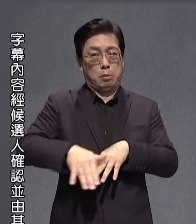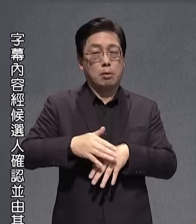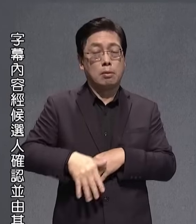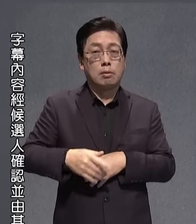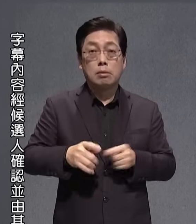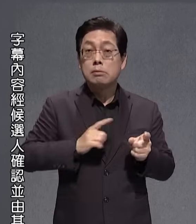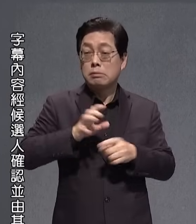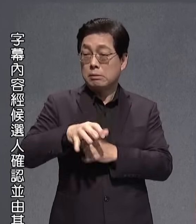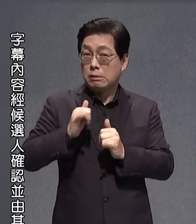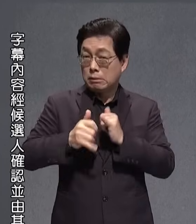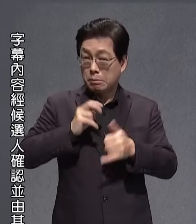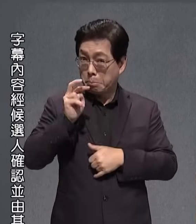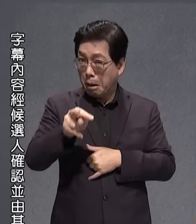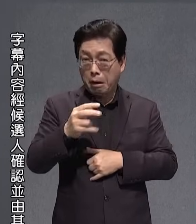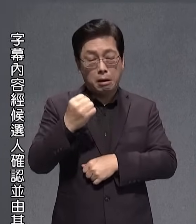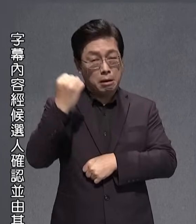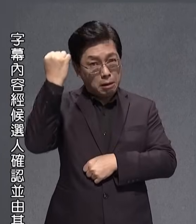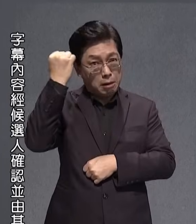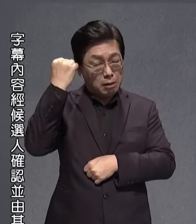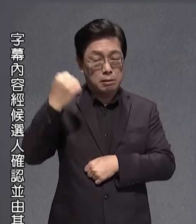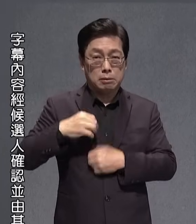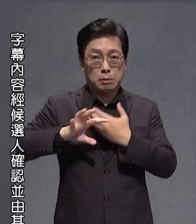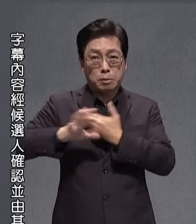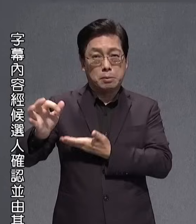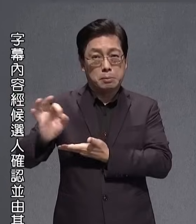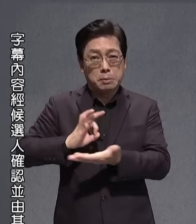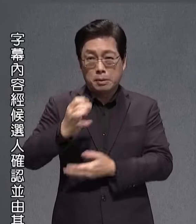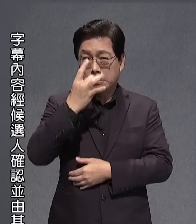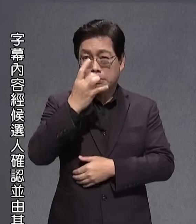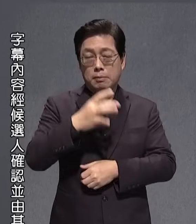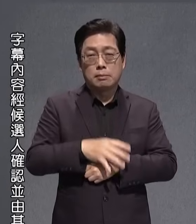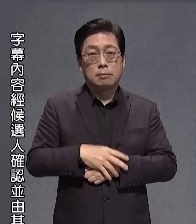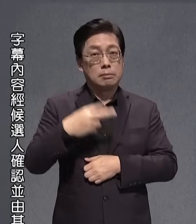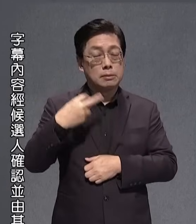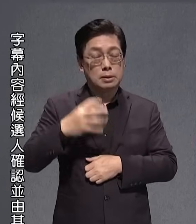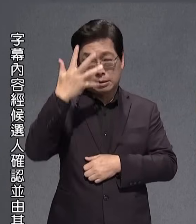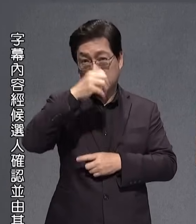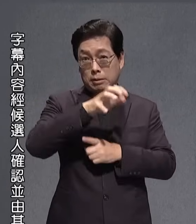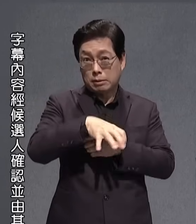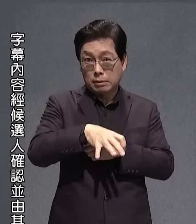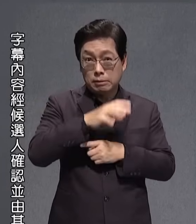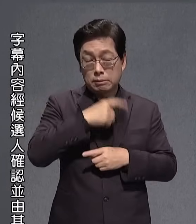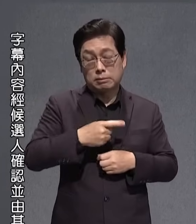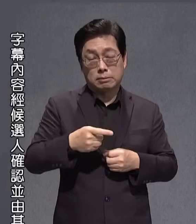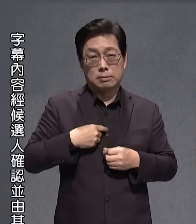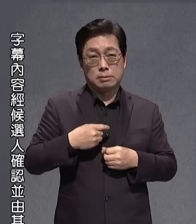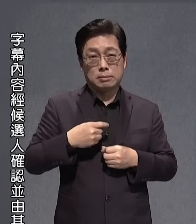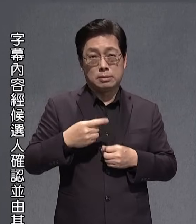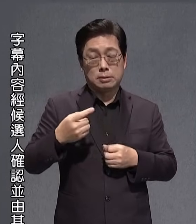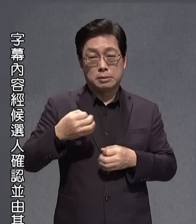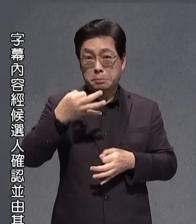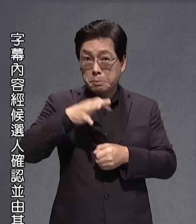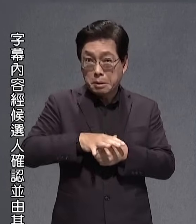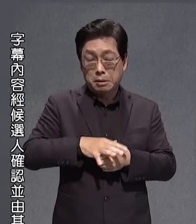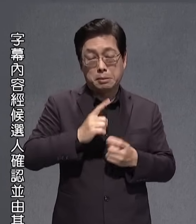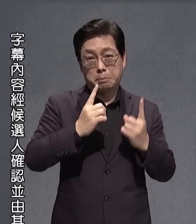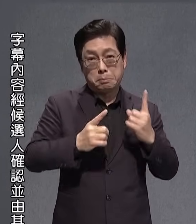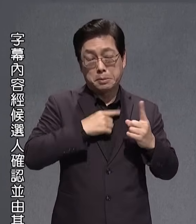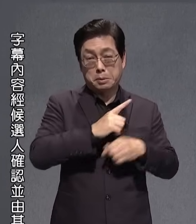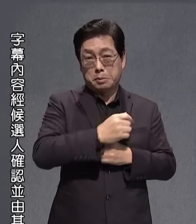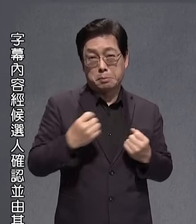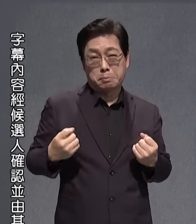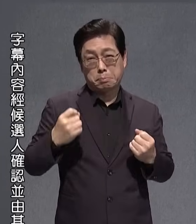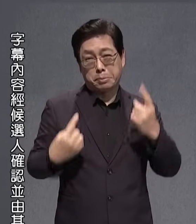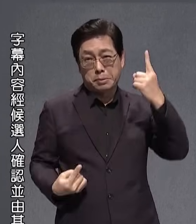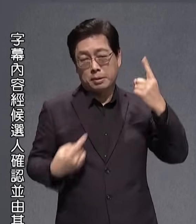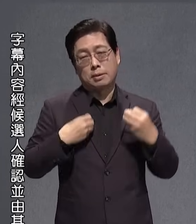你看遐农民遮艰苦，外销卖袂出去，佮刷嘞老农津贴佮拼袂到物价，啊农村的人口